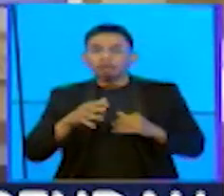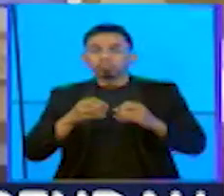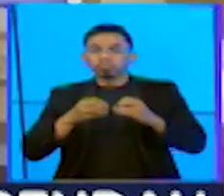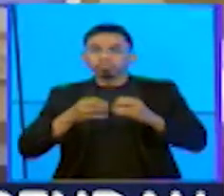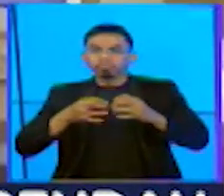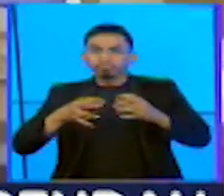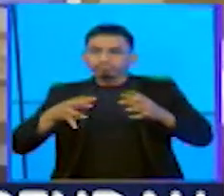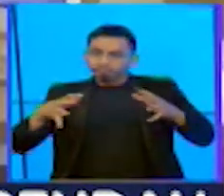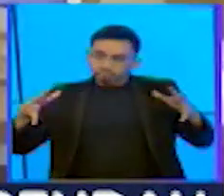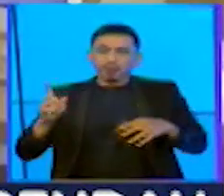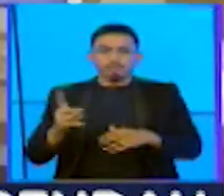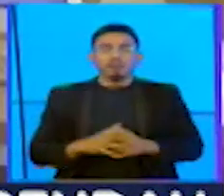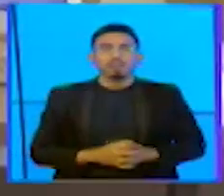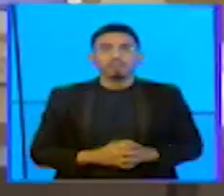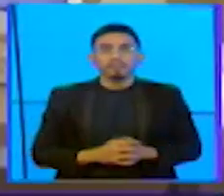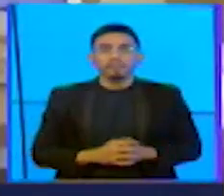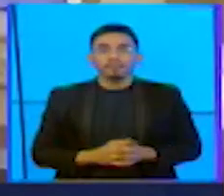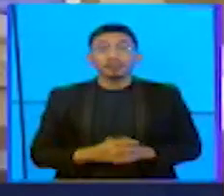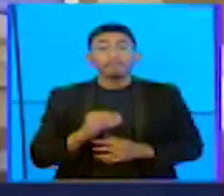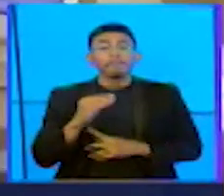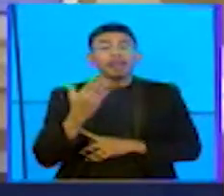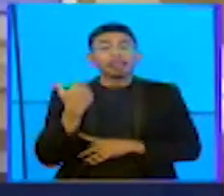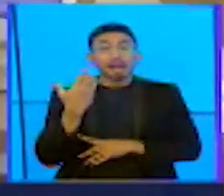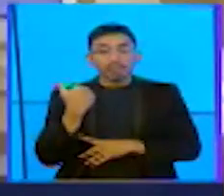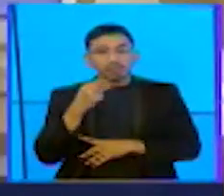Sejak tadi pagi, teramati pukul 5,